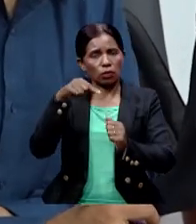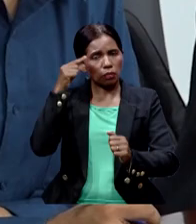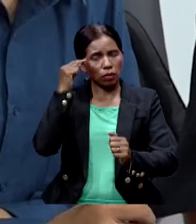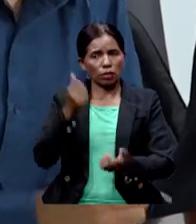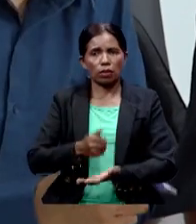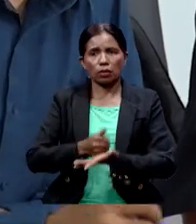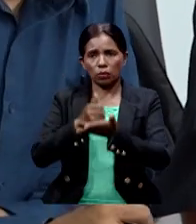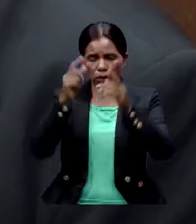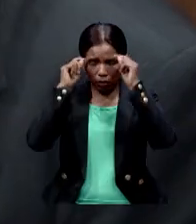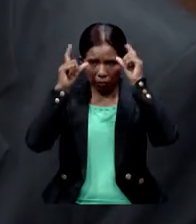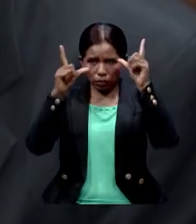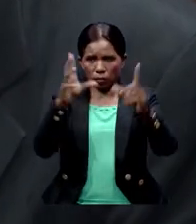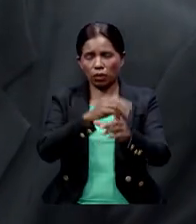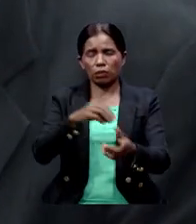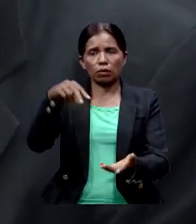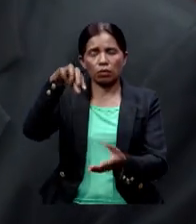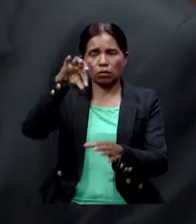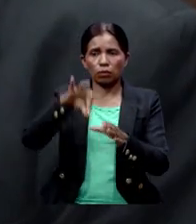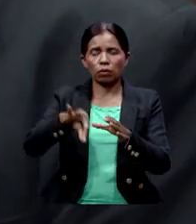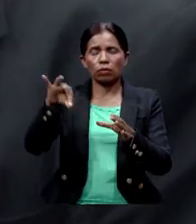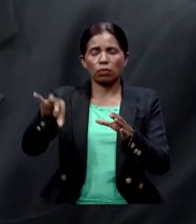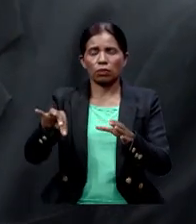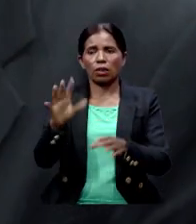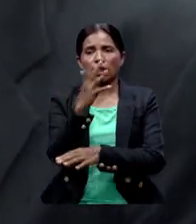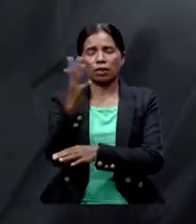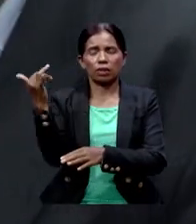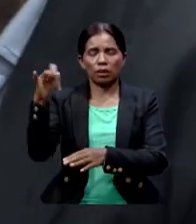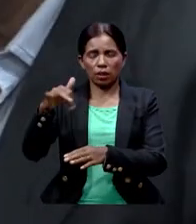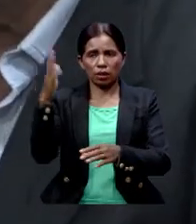ajură Timor-Leste ori prezerva Aihorish Sireia fo.